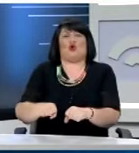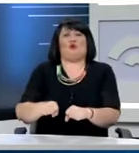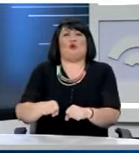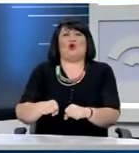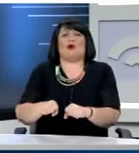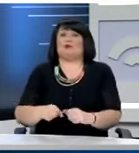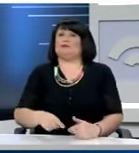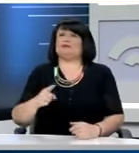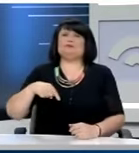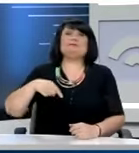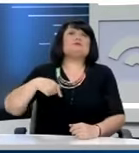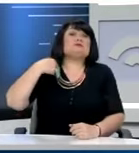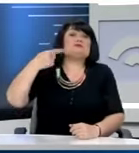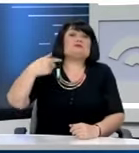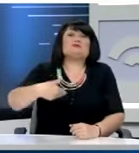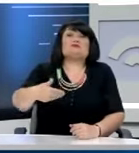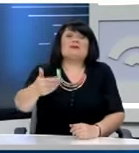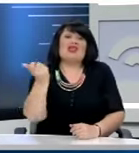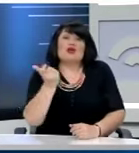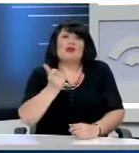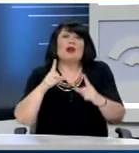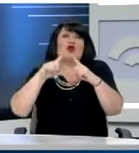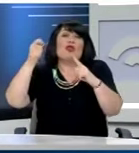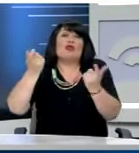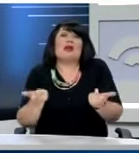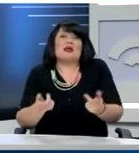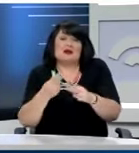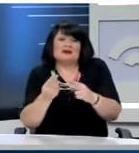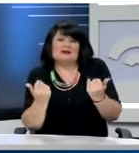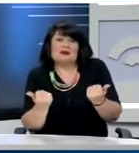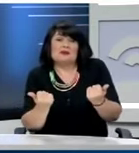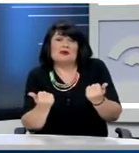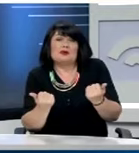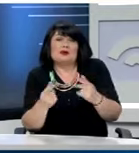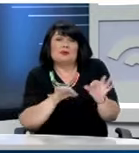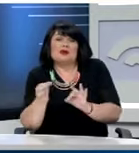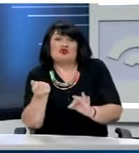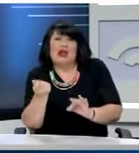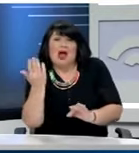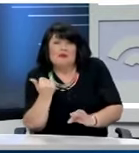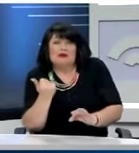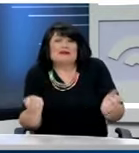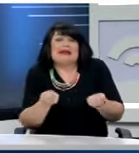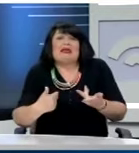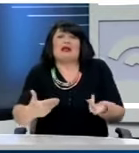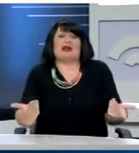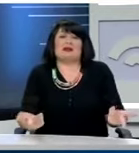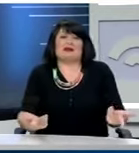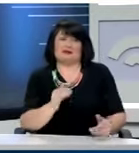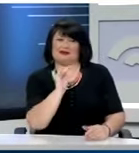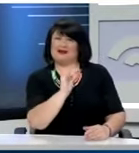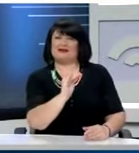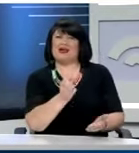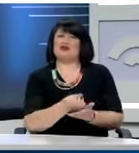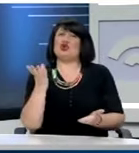είναι η επόμενη μέρα για τη ΔΕΗ και το δανεισμό της, χωρίς αξίες και χωρίς περιουσία. Έχετε